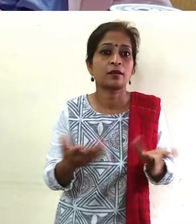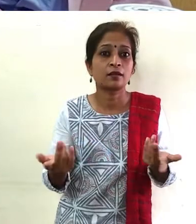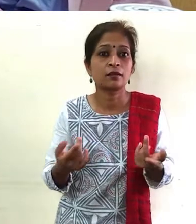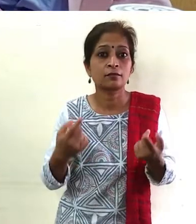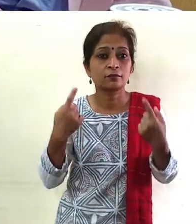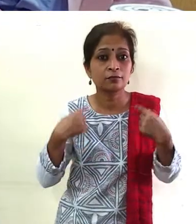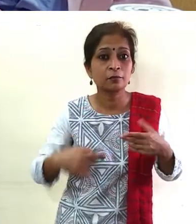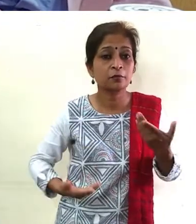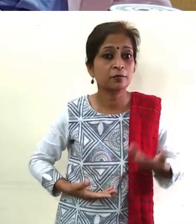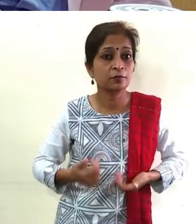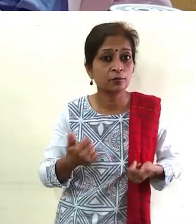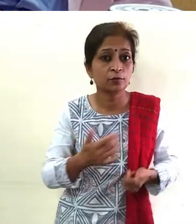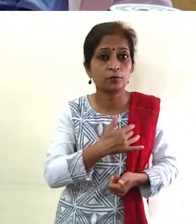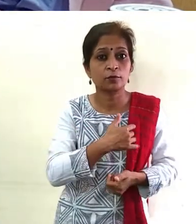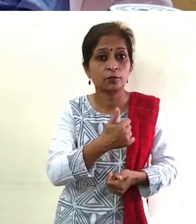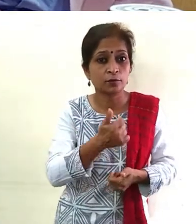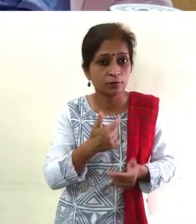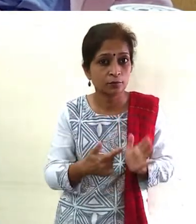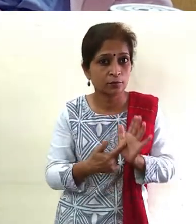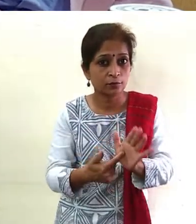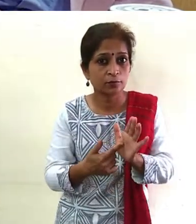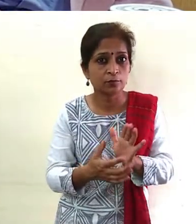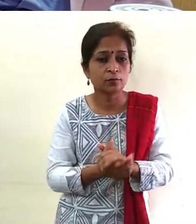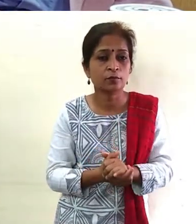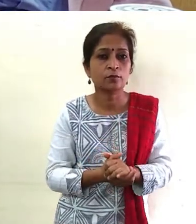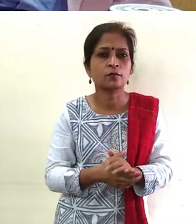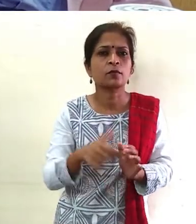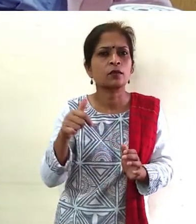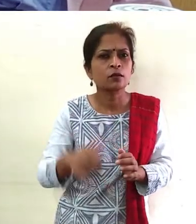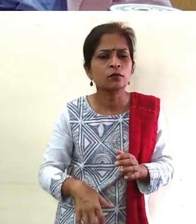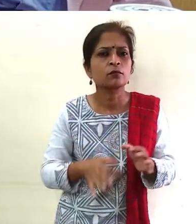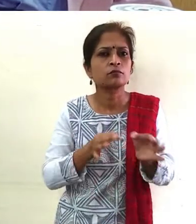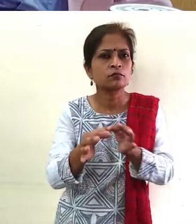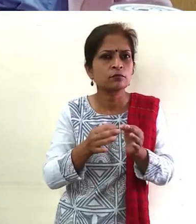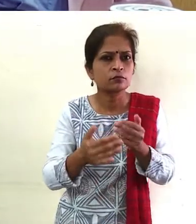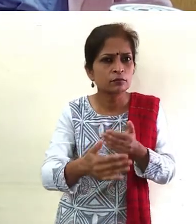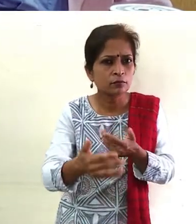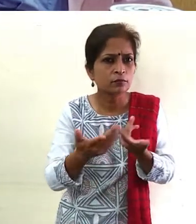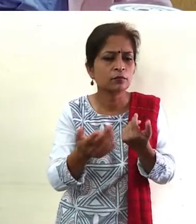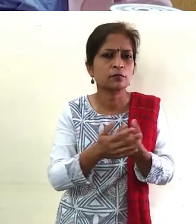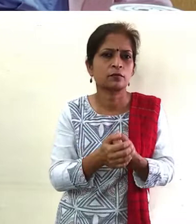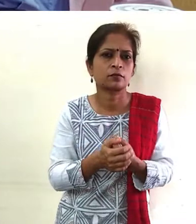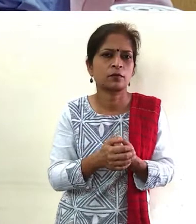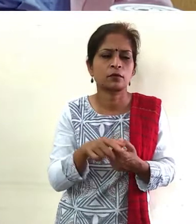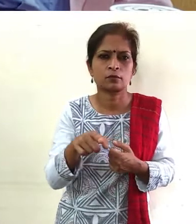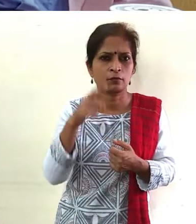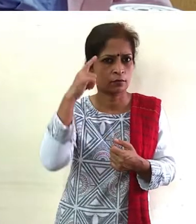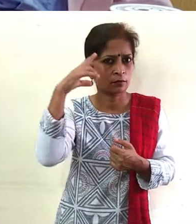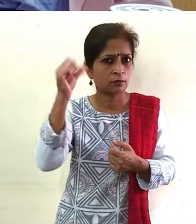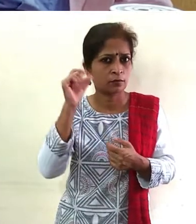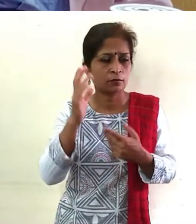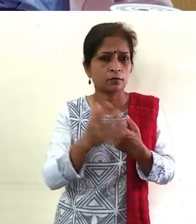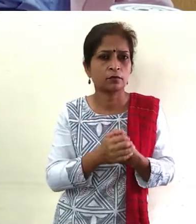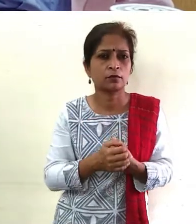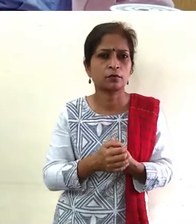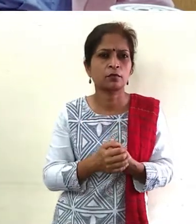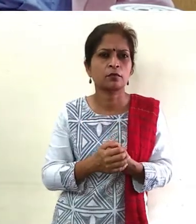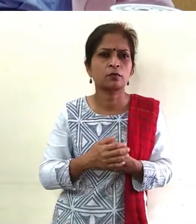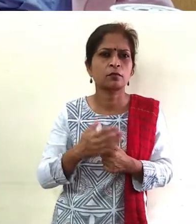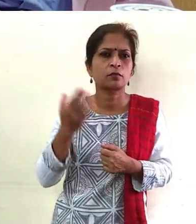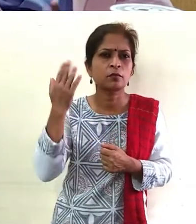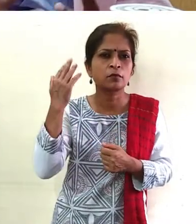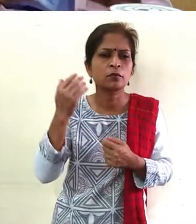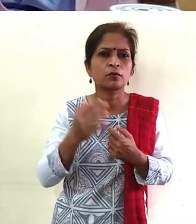विनम्रता भी ला देती है वो चीज। इस चीज को अगर आप समझना चाहें तो याद होगा आपको,